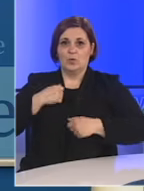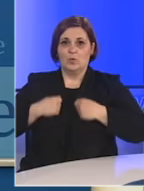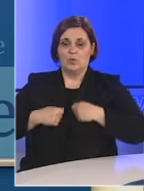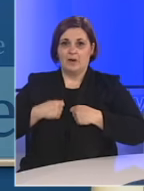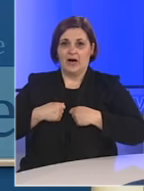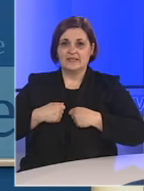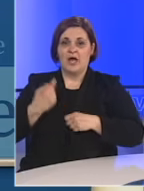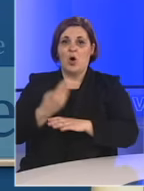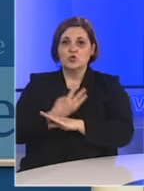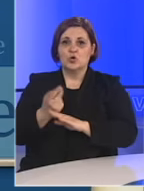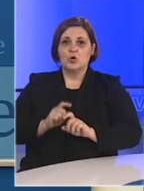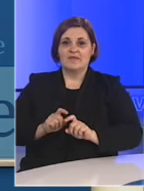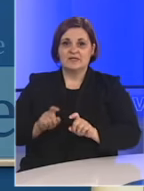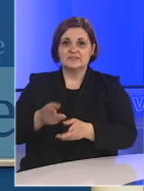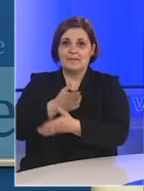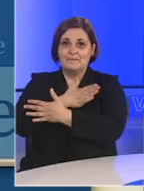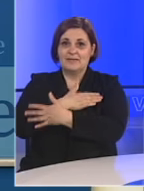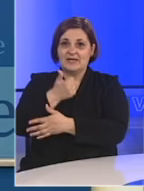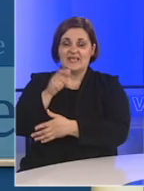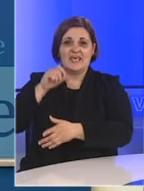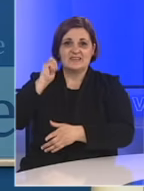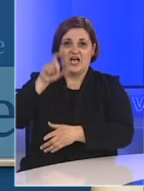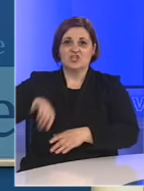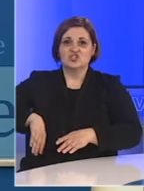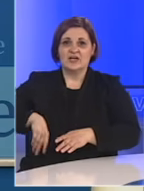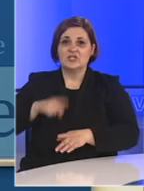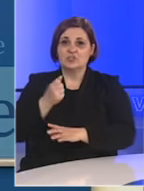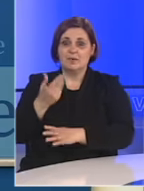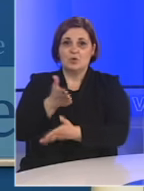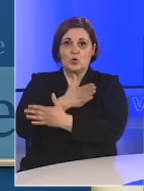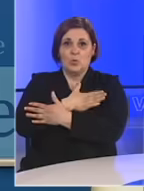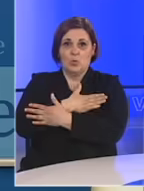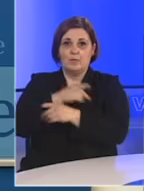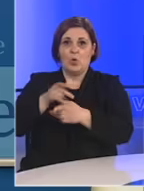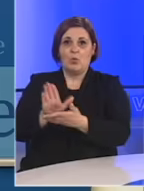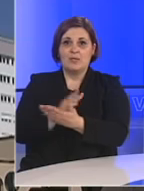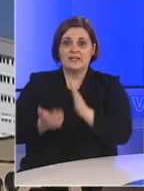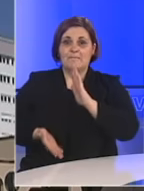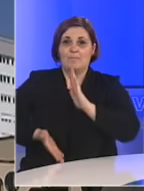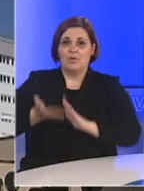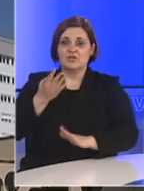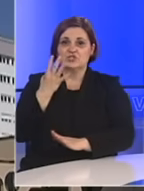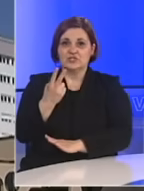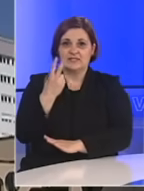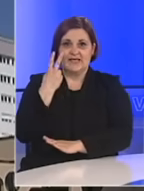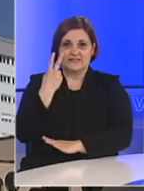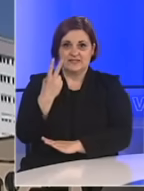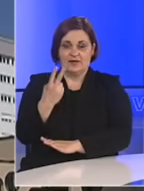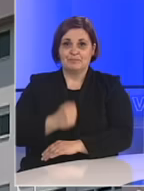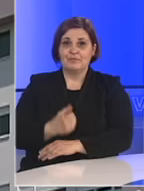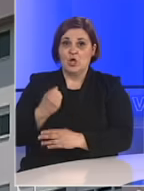Banja Luci od COVID-19 preminula je jedna žena, čime je broj umrlih u ovom entitetu povećan na